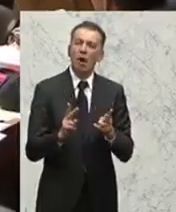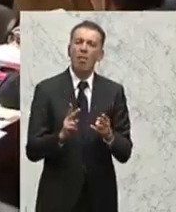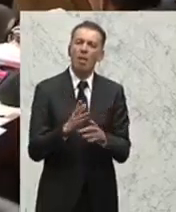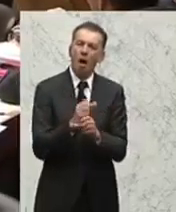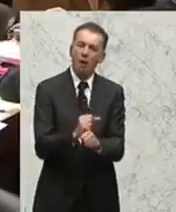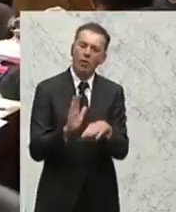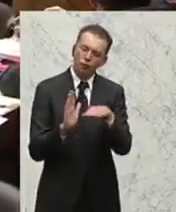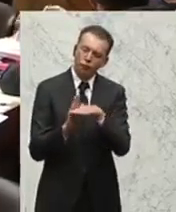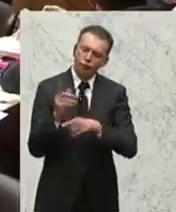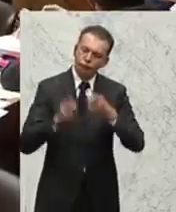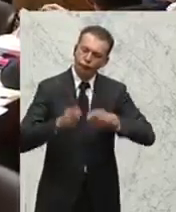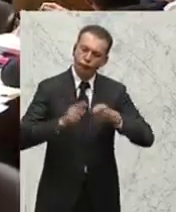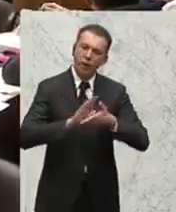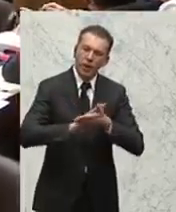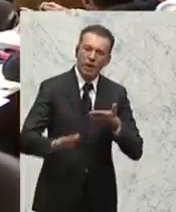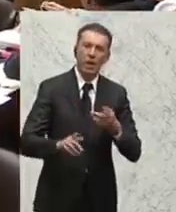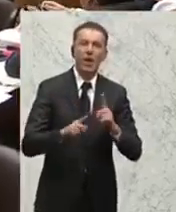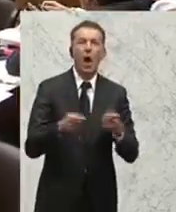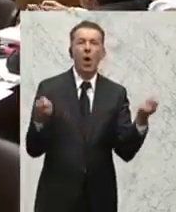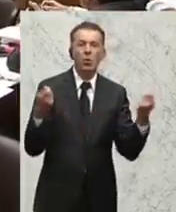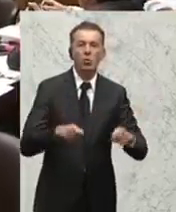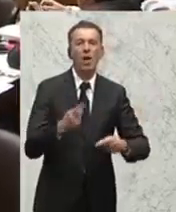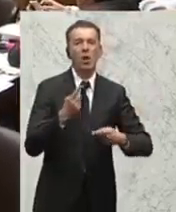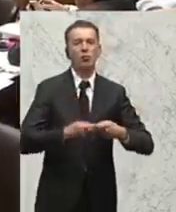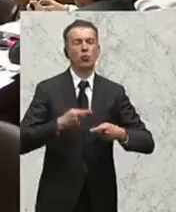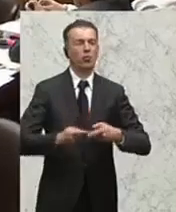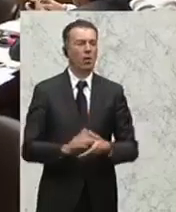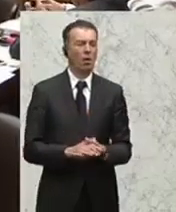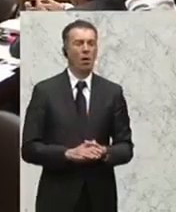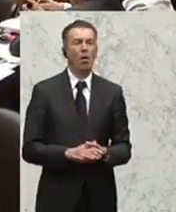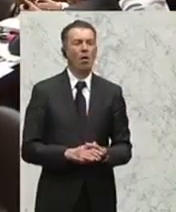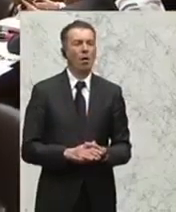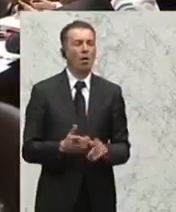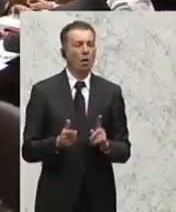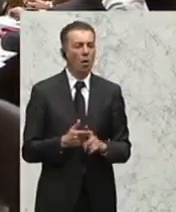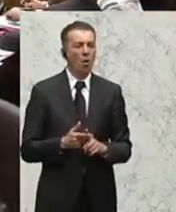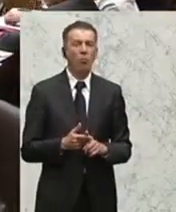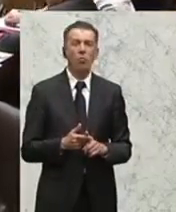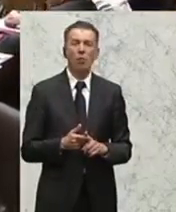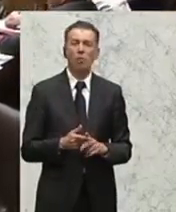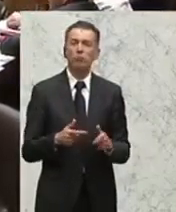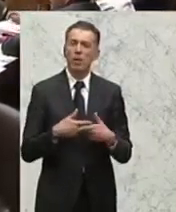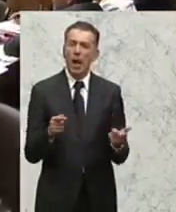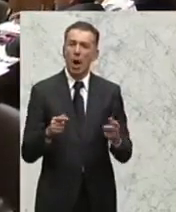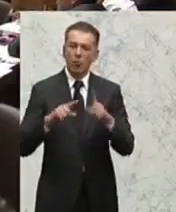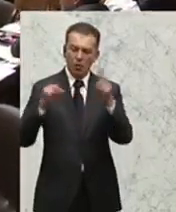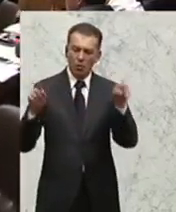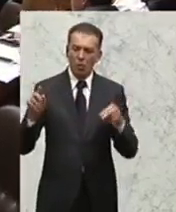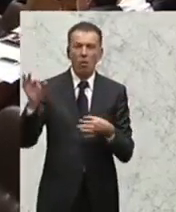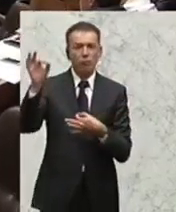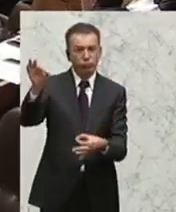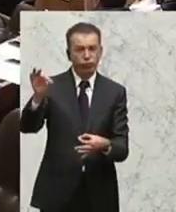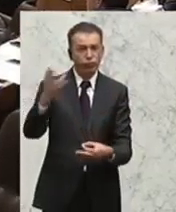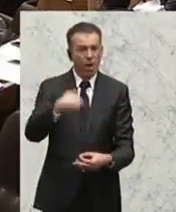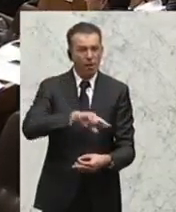werden, damit die Vorschriften der Sperrstunde eingehalten werden, damit jemand mit Konzession dafür haftet. Ich